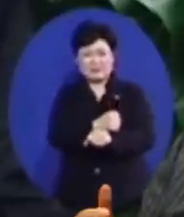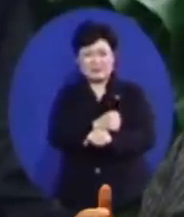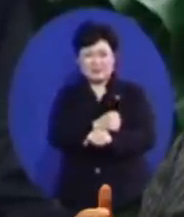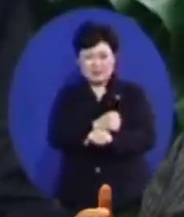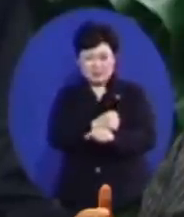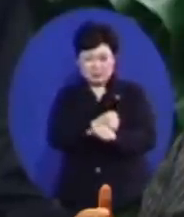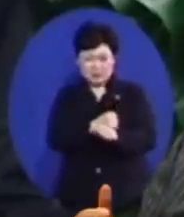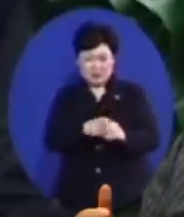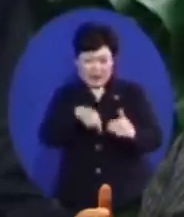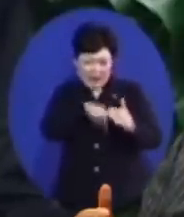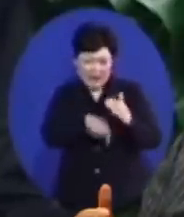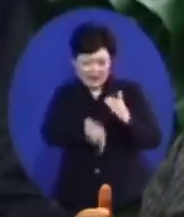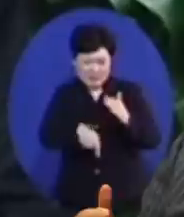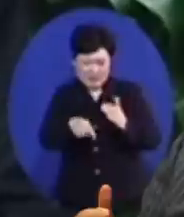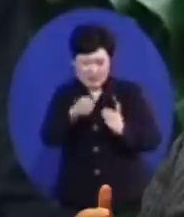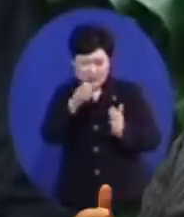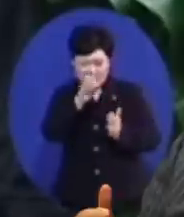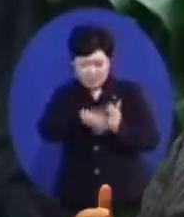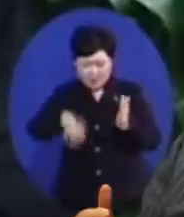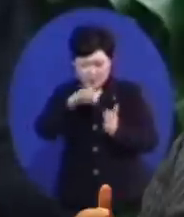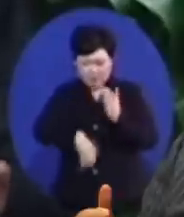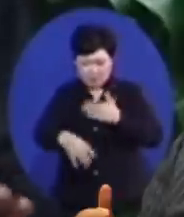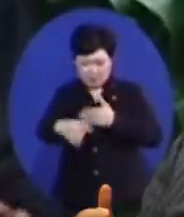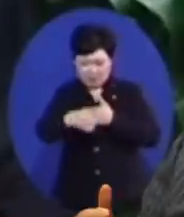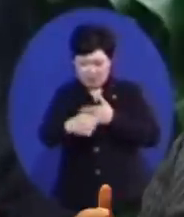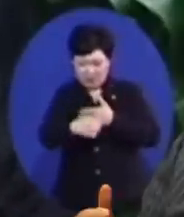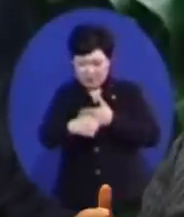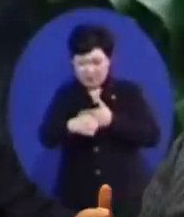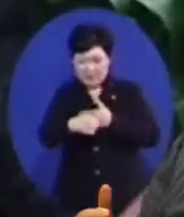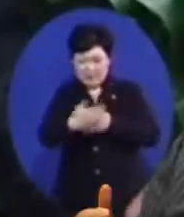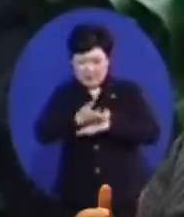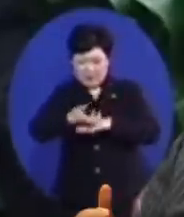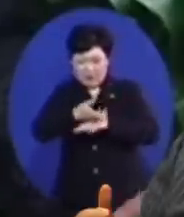핥아내고 그 깍대기를 자기